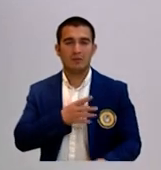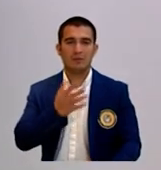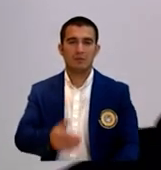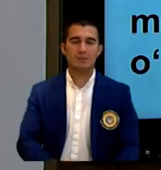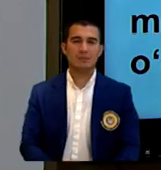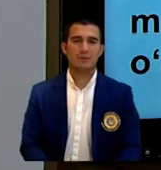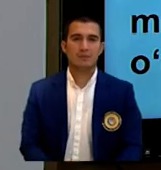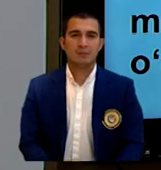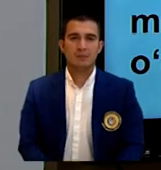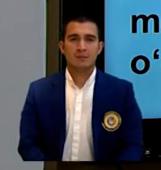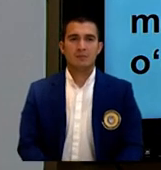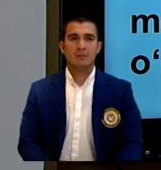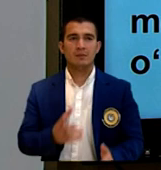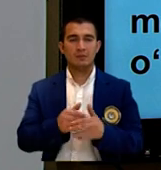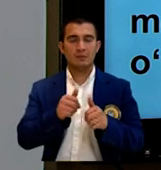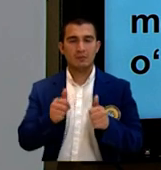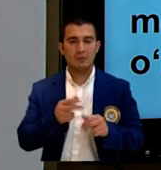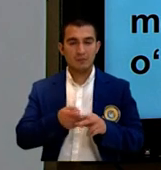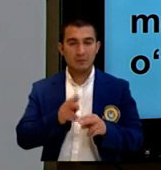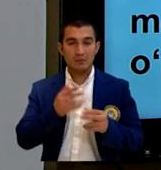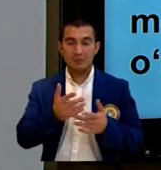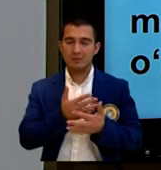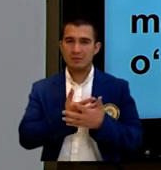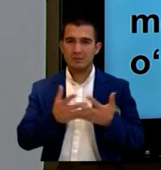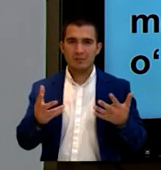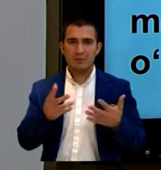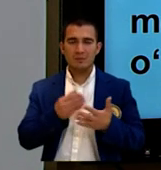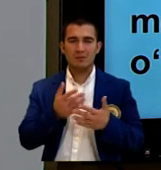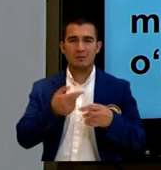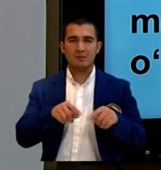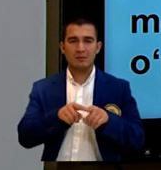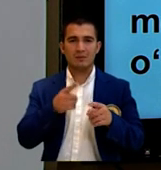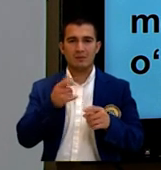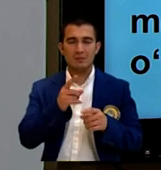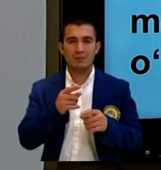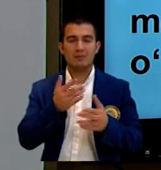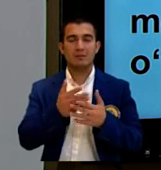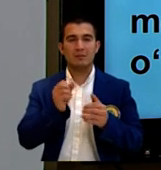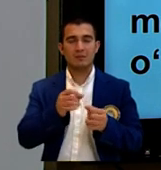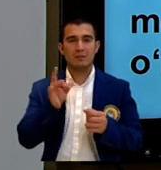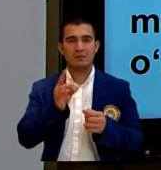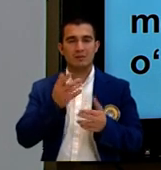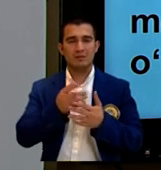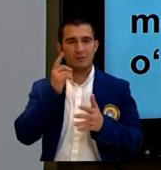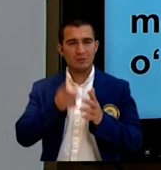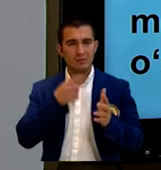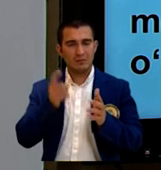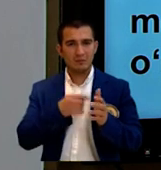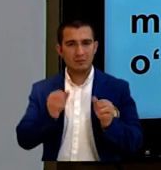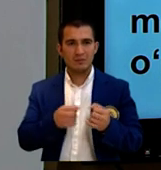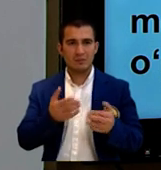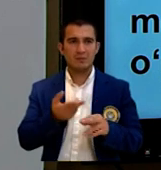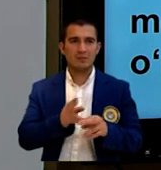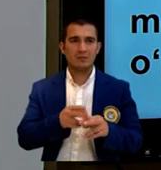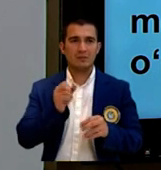bu formula orqali biz ideal gazlar va real gaz ideal gazlarni bosimini aniqlashimiz mumkin bo'ladi. 1